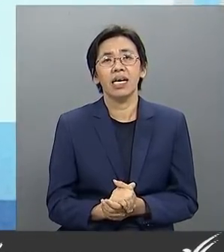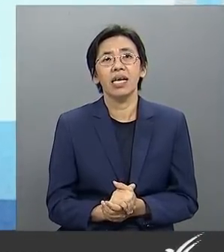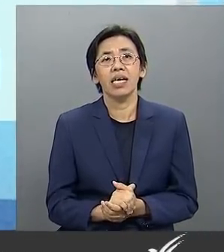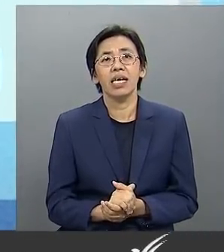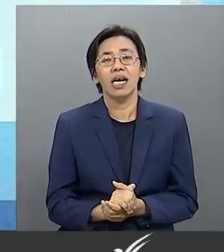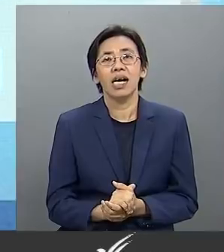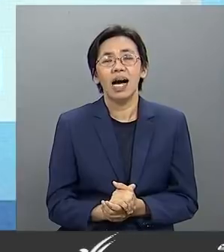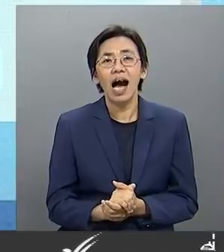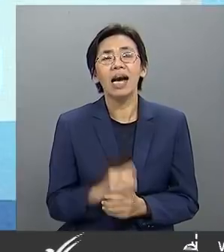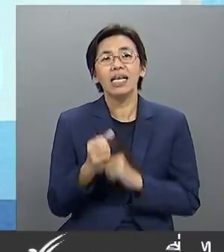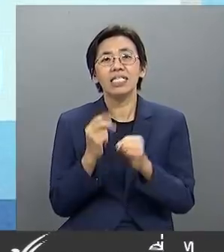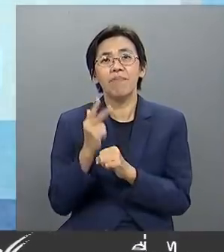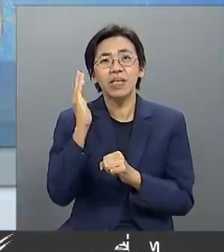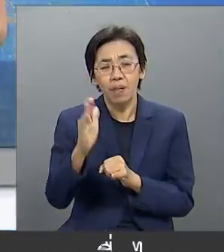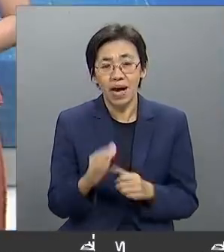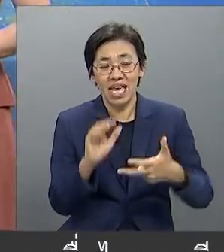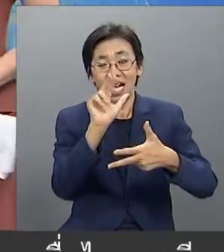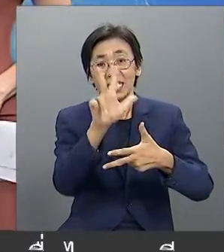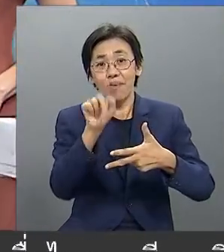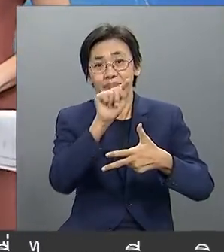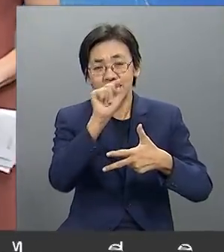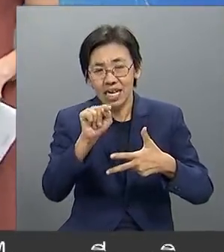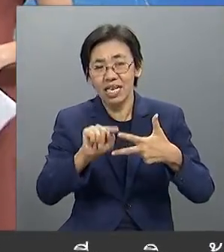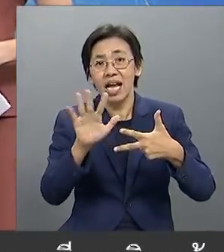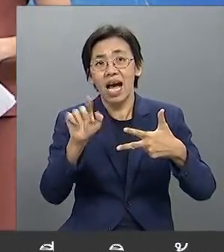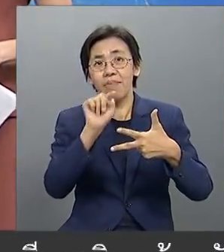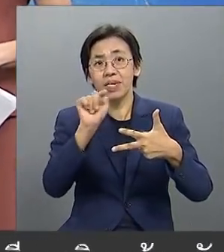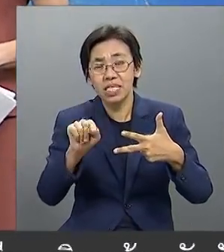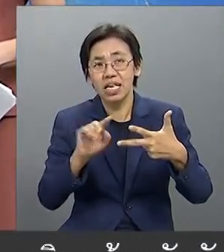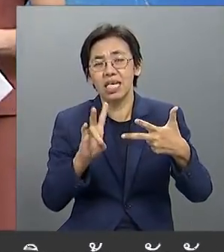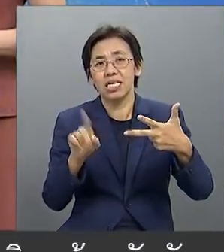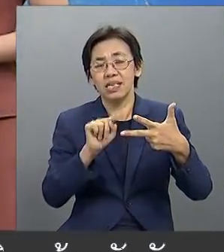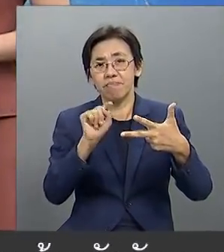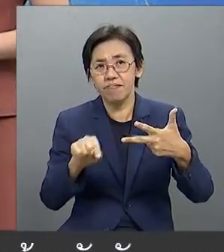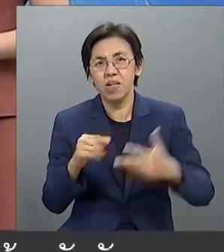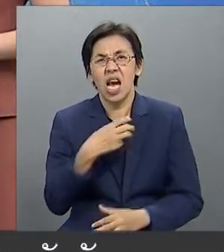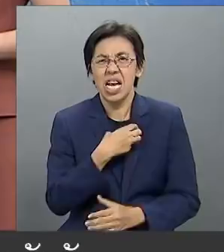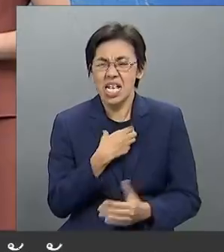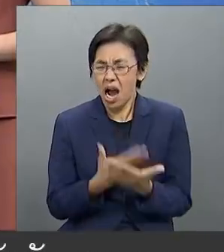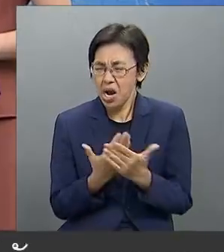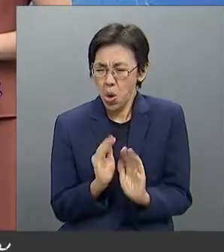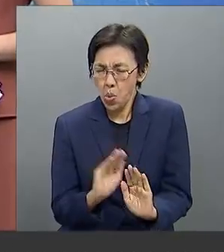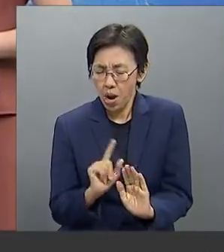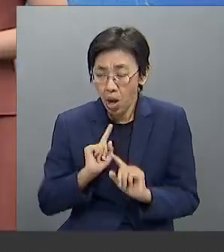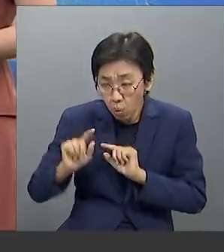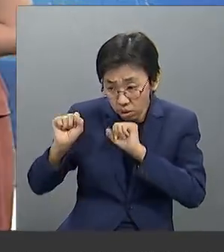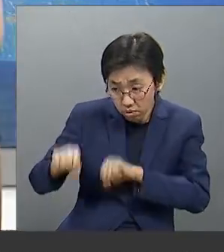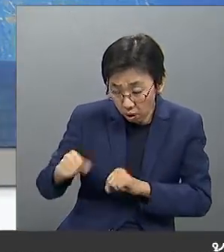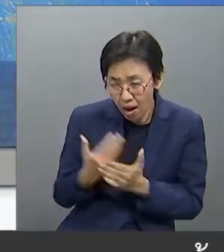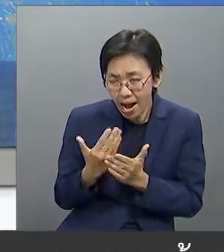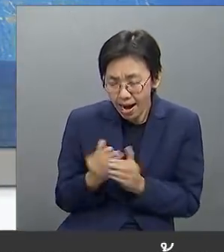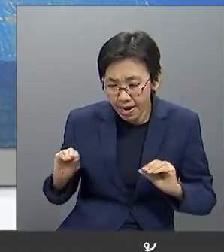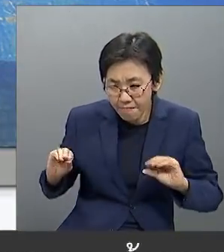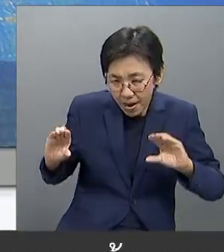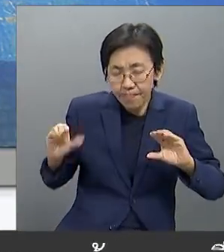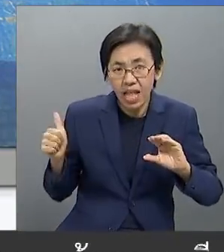ขยับเป็นไม่น้อยกว่า 7เปอร์เซ็นต์ของค่าจ้างแต่อยากเก็บเงินกันเยอะลูกจ้างนายจ้างก็มาตกลงกันนะคะว่าส่งเพิ่มได้สูงสุด